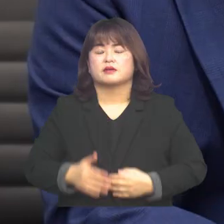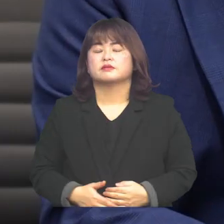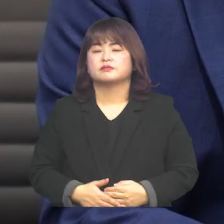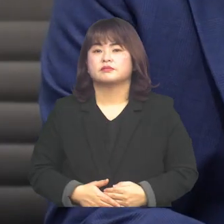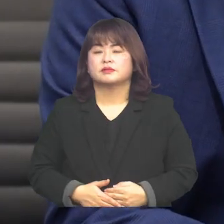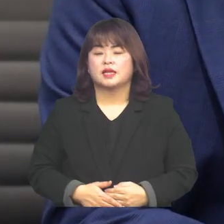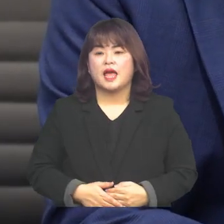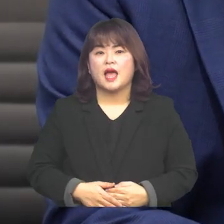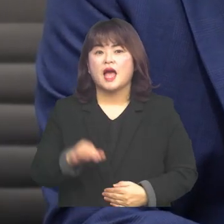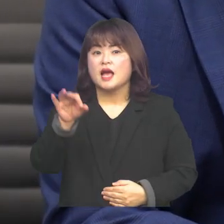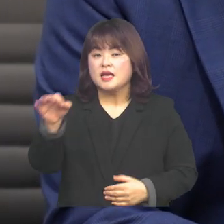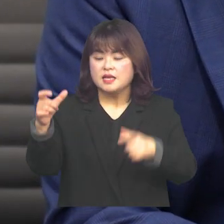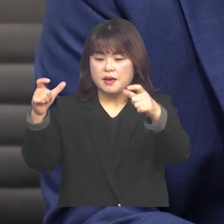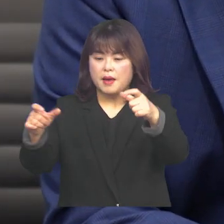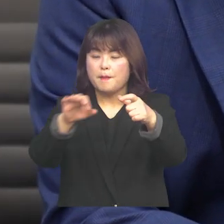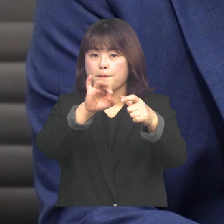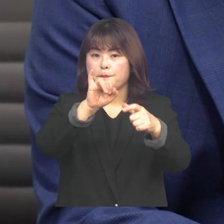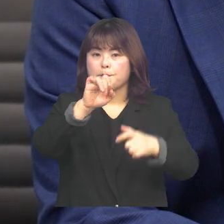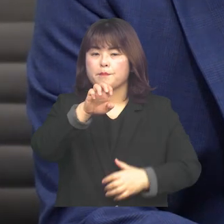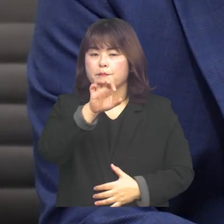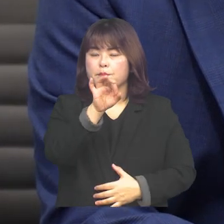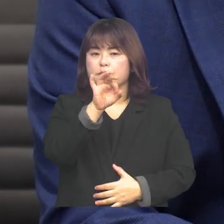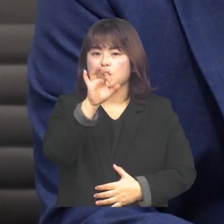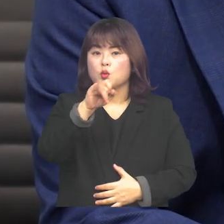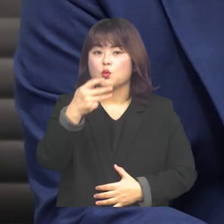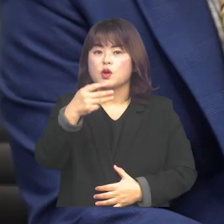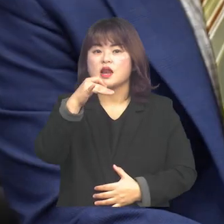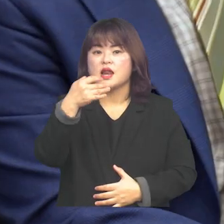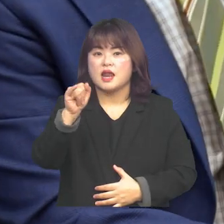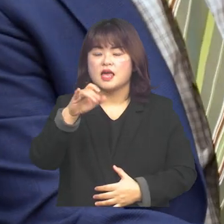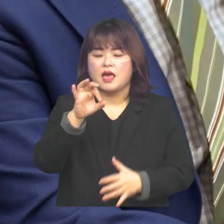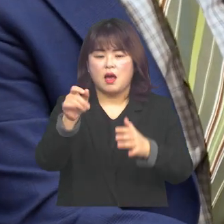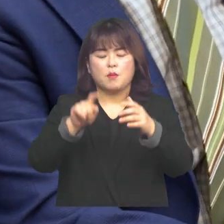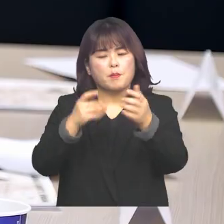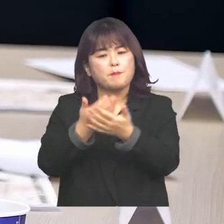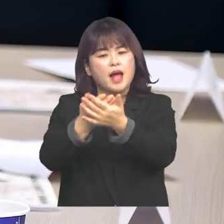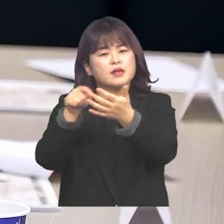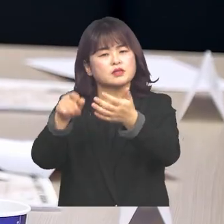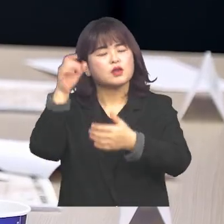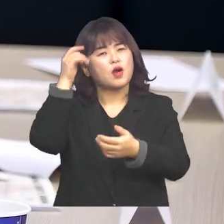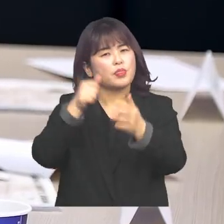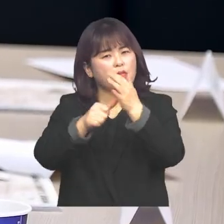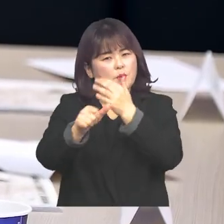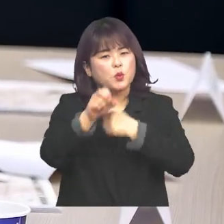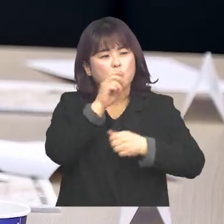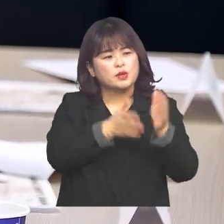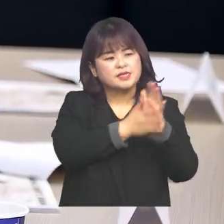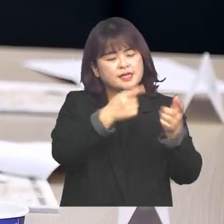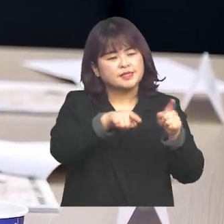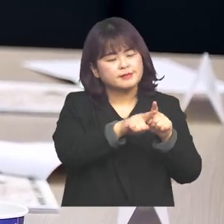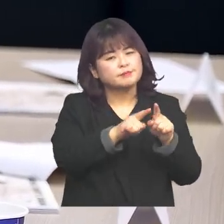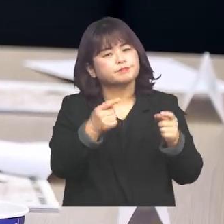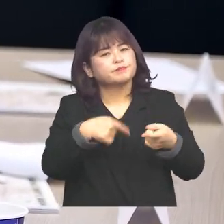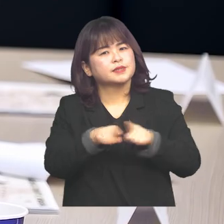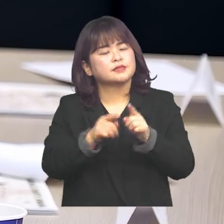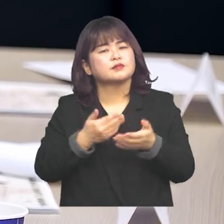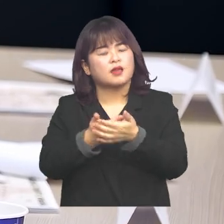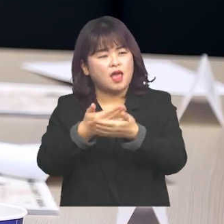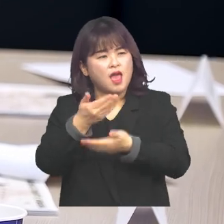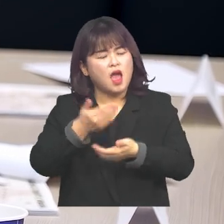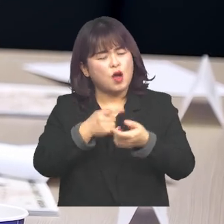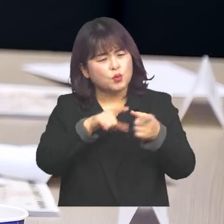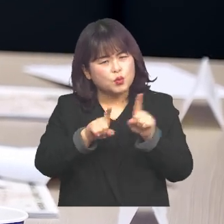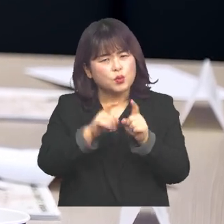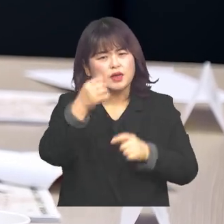생각입니다. 제프리 맥케이 페어팩스 카운티 의장은 혁신적으로 성장 중인 용인과 우호결연을 체결한 것은